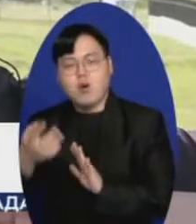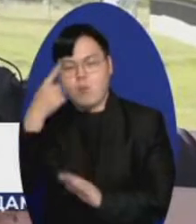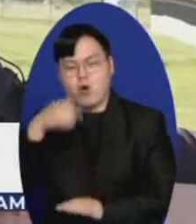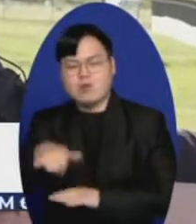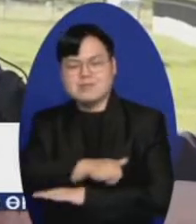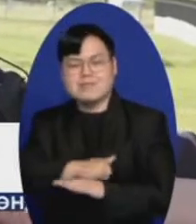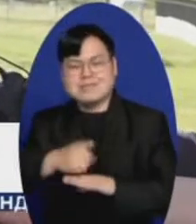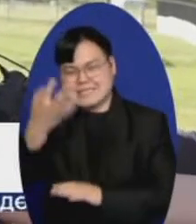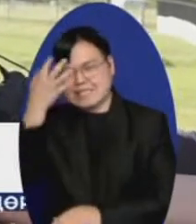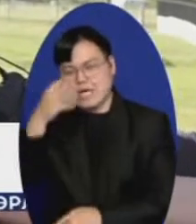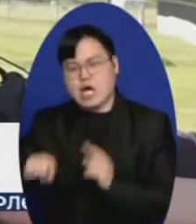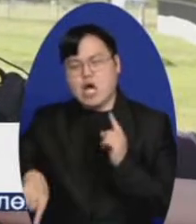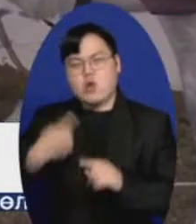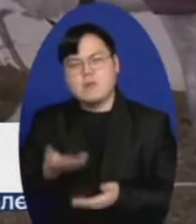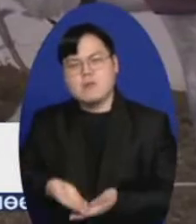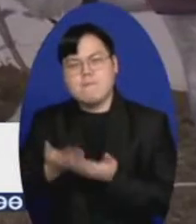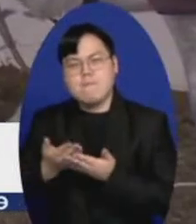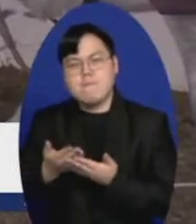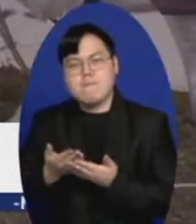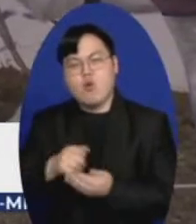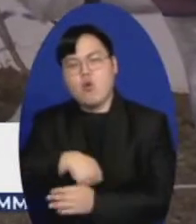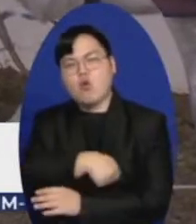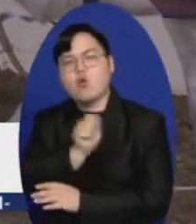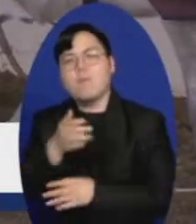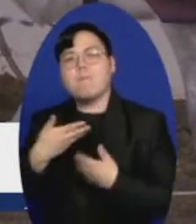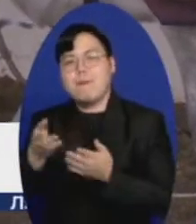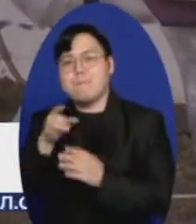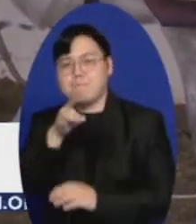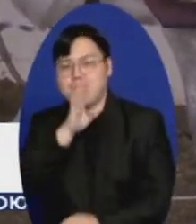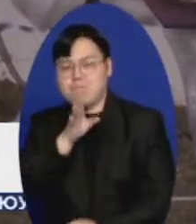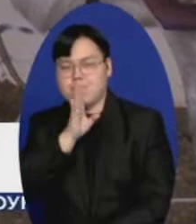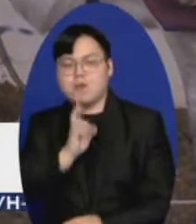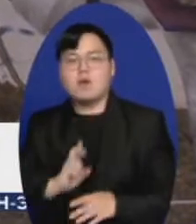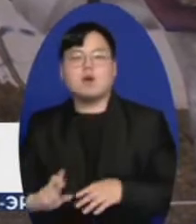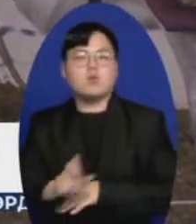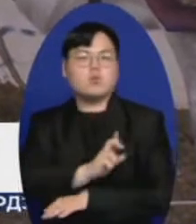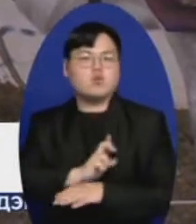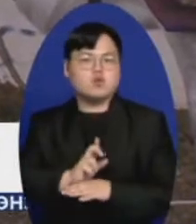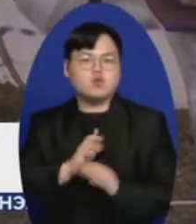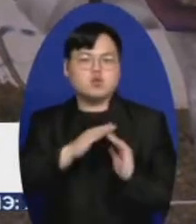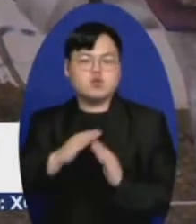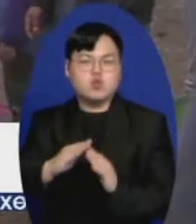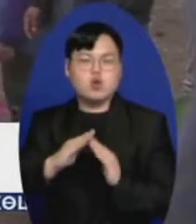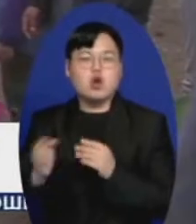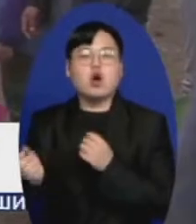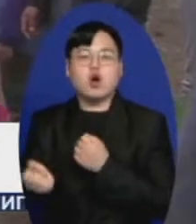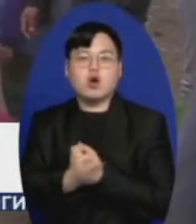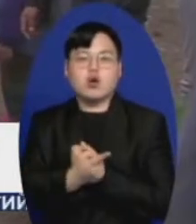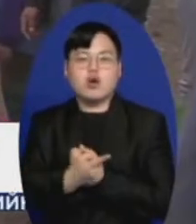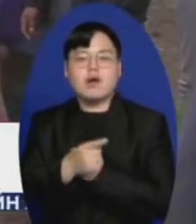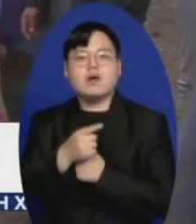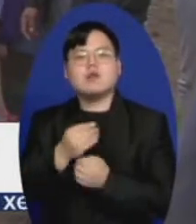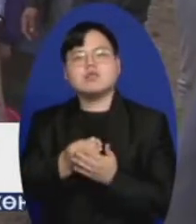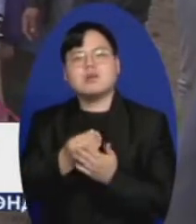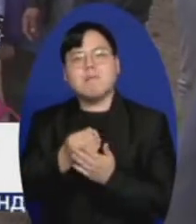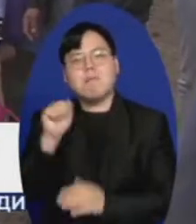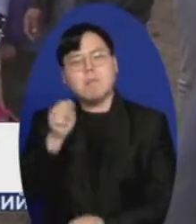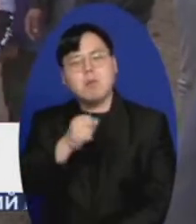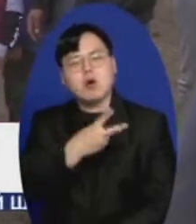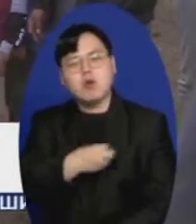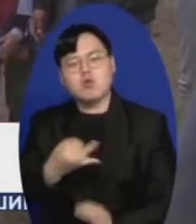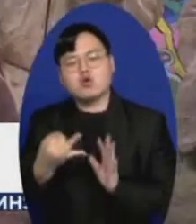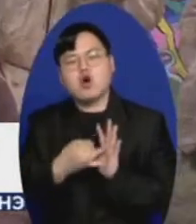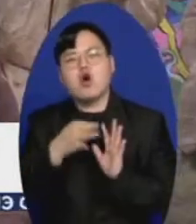газар одоо илүү их тийм урамшуулах бодлогыг бол бас дарина. Бүс нутгийн хэмжээнд нүүдлийн тодголтой соёлын фестивал наадам 2007 оноос хойш